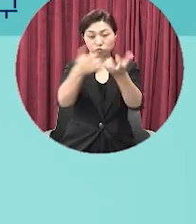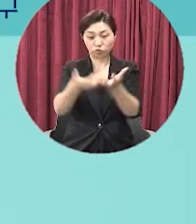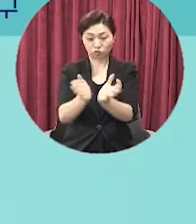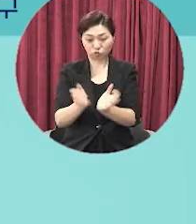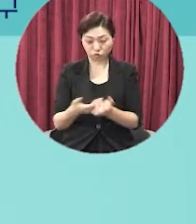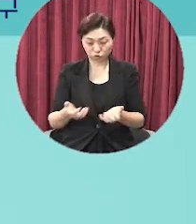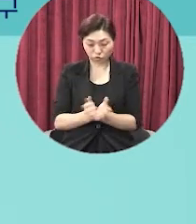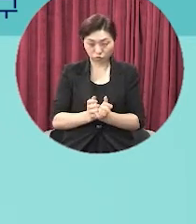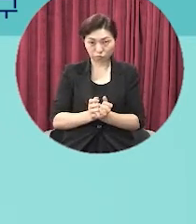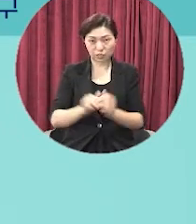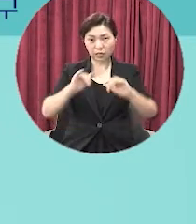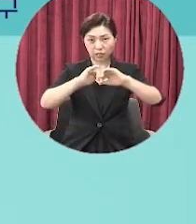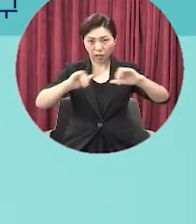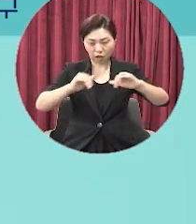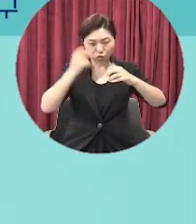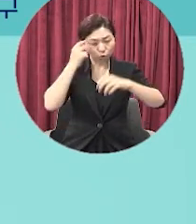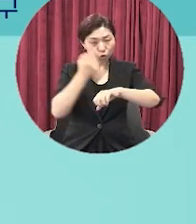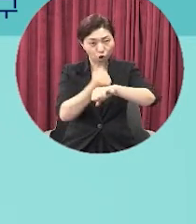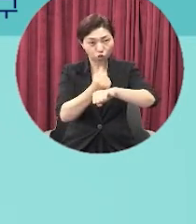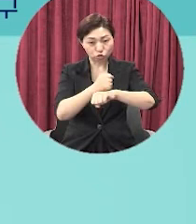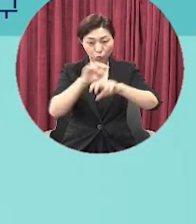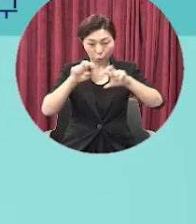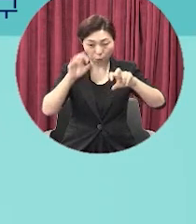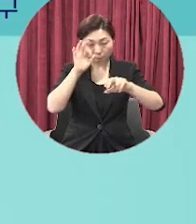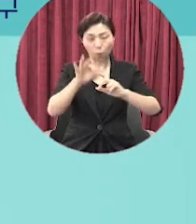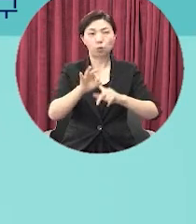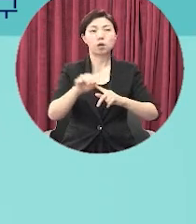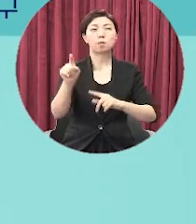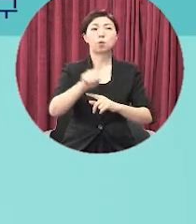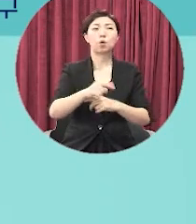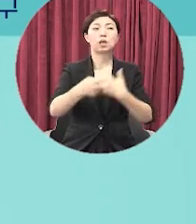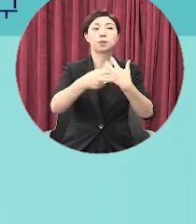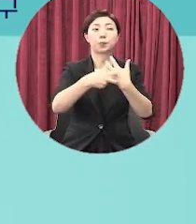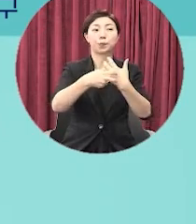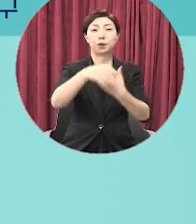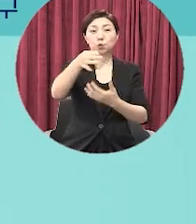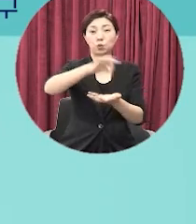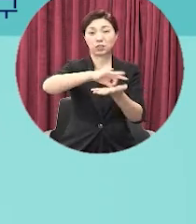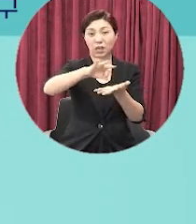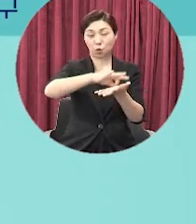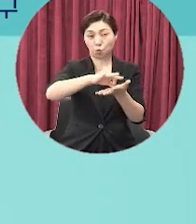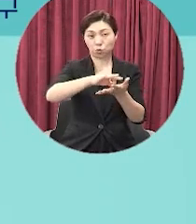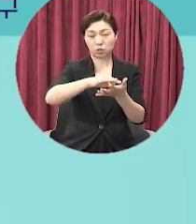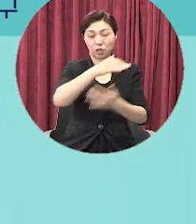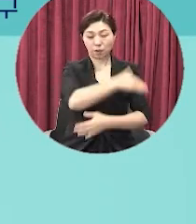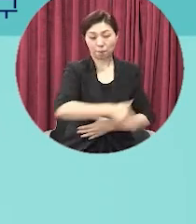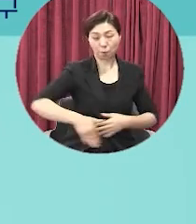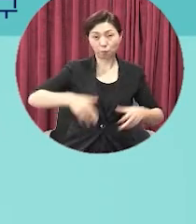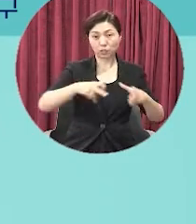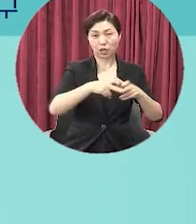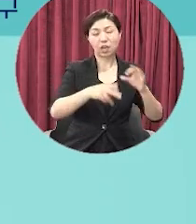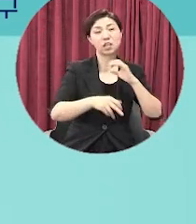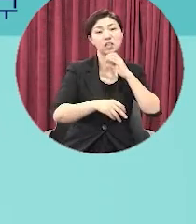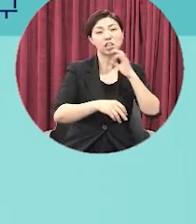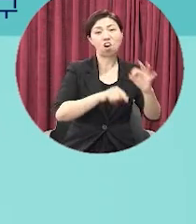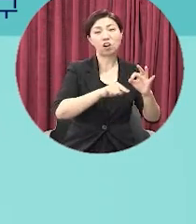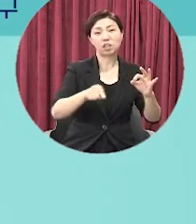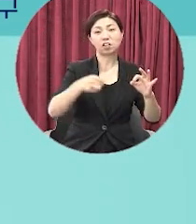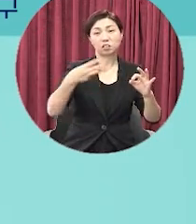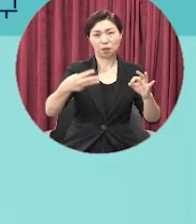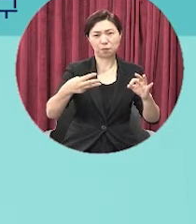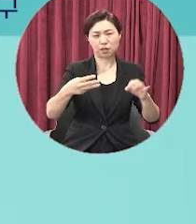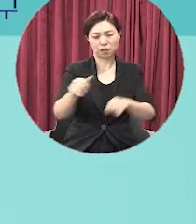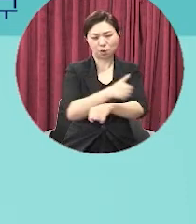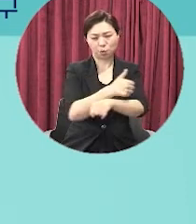연령별 분류 후 의료 비용은 우선 스 체 장애에서는 어영 에서 3세에서 1인당 대원 일쑤 가